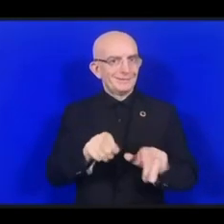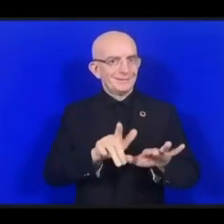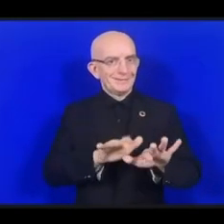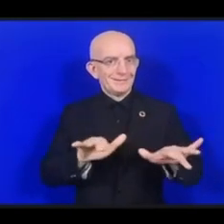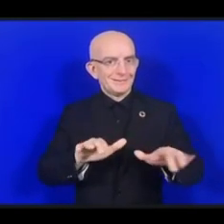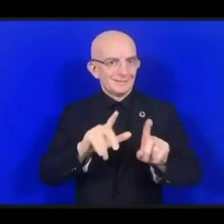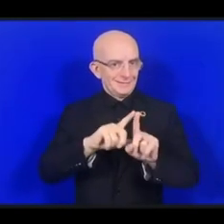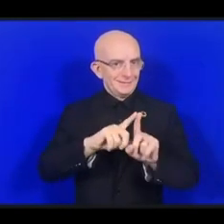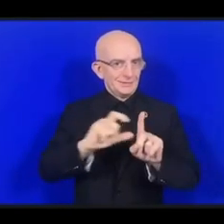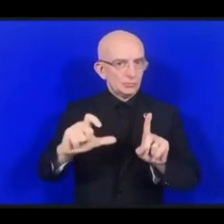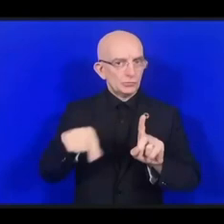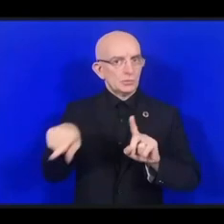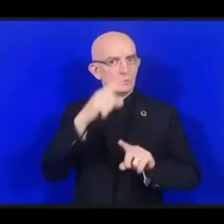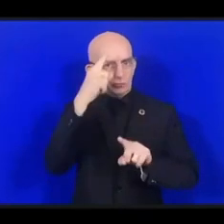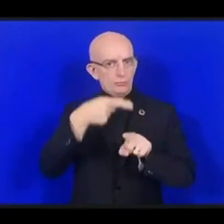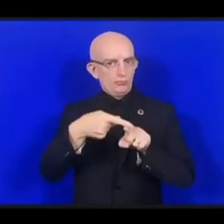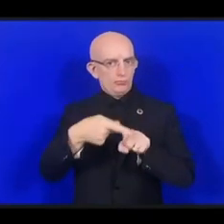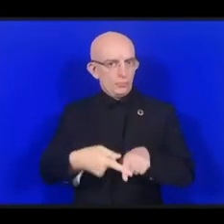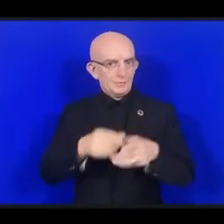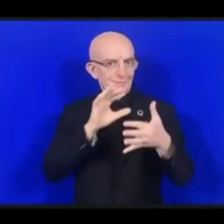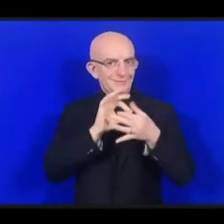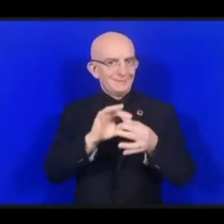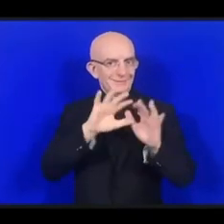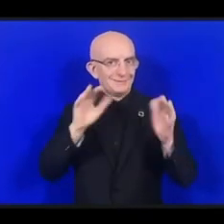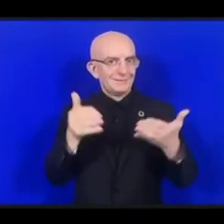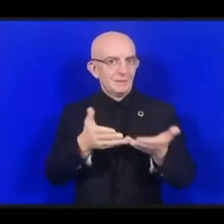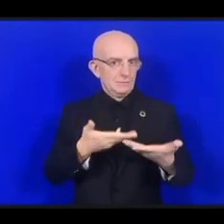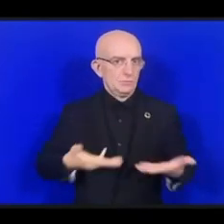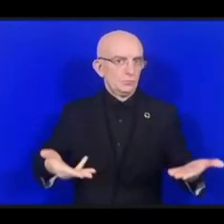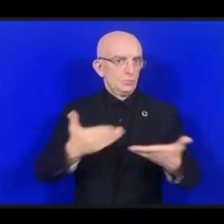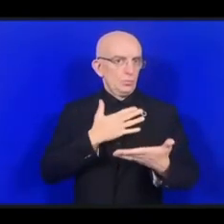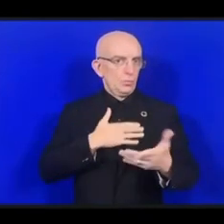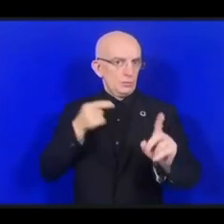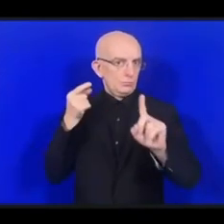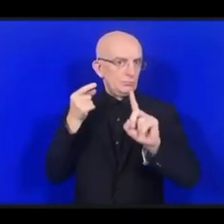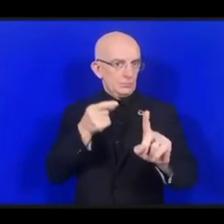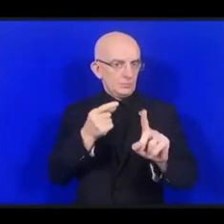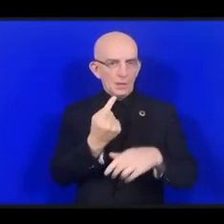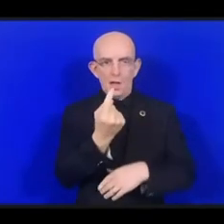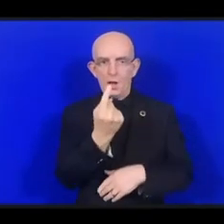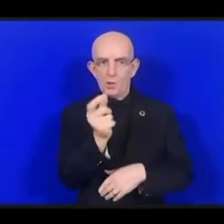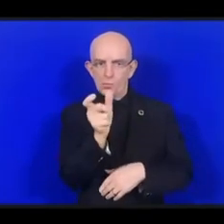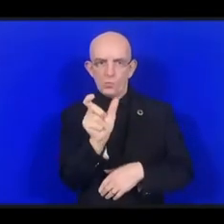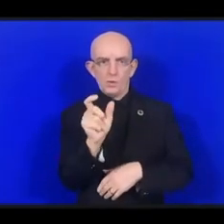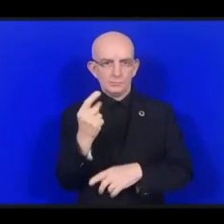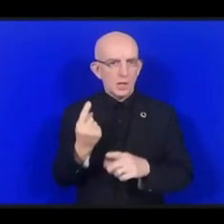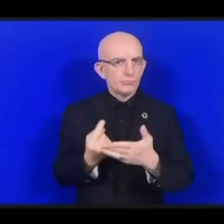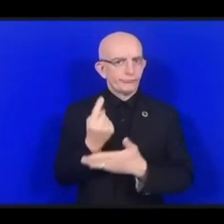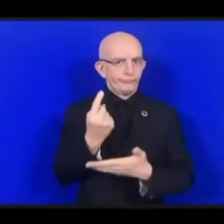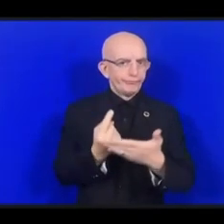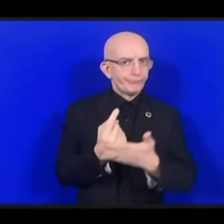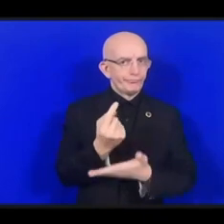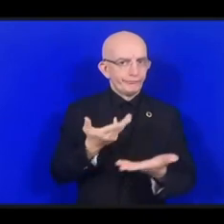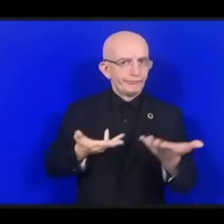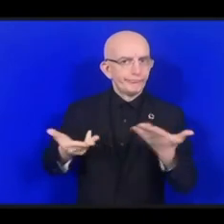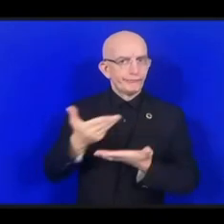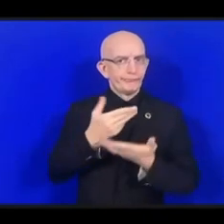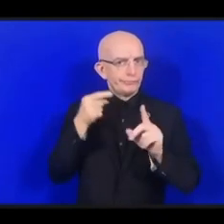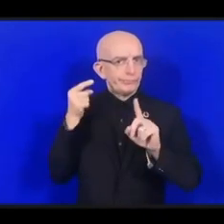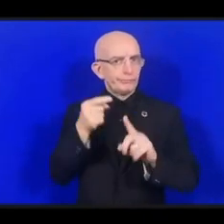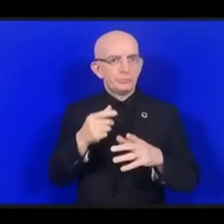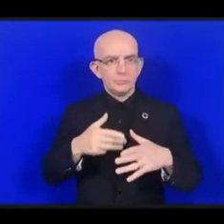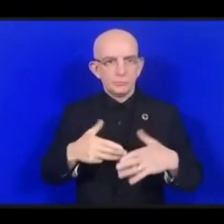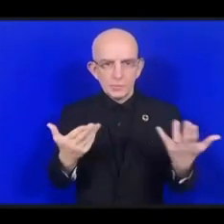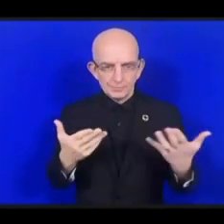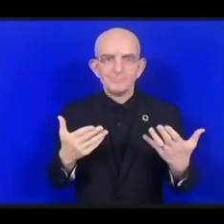是立法和监管的重要性。议会在这方面可以发挥重要的作用，可以确